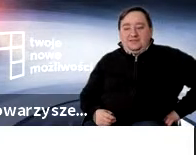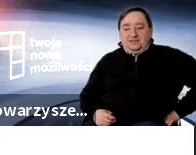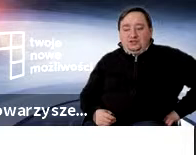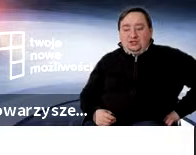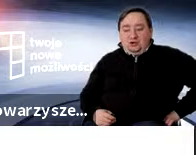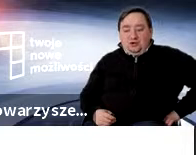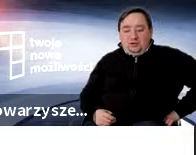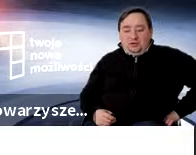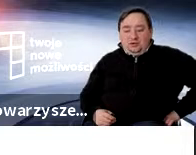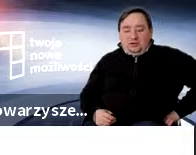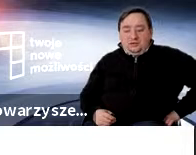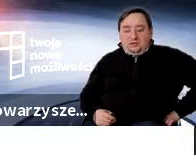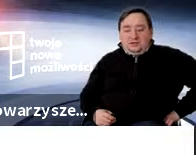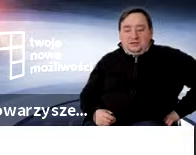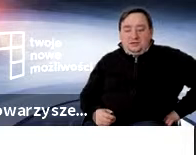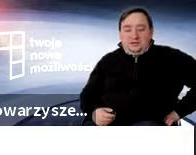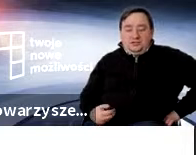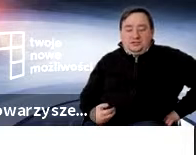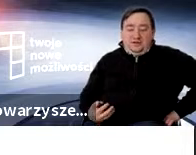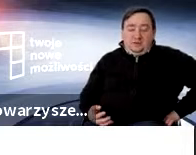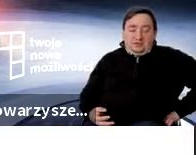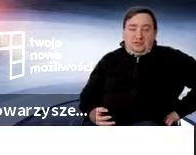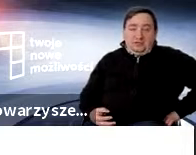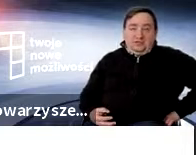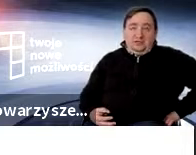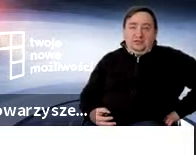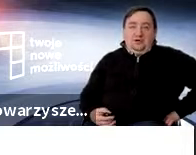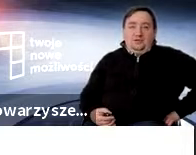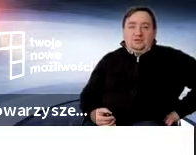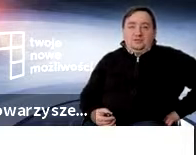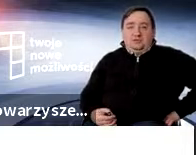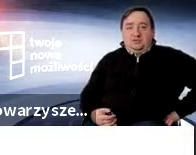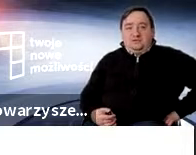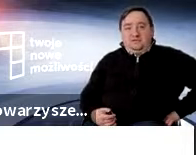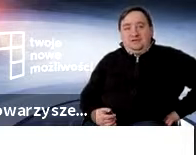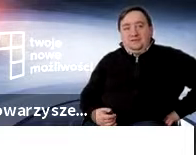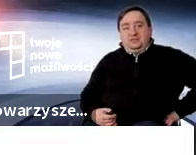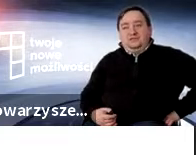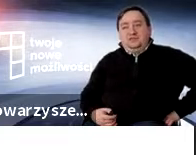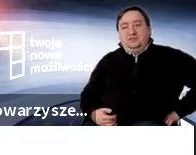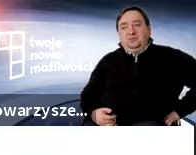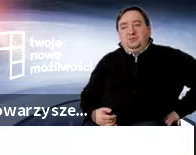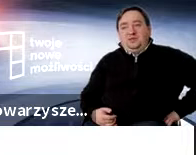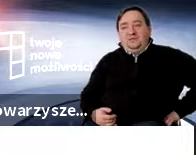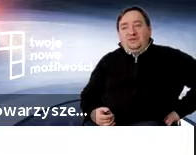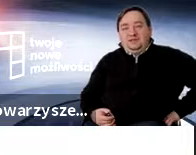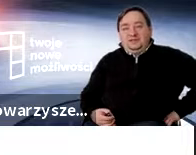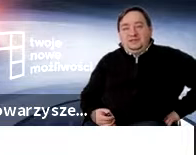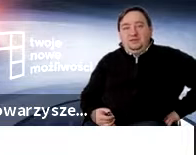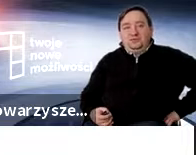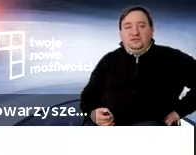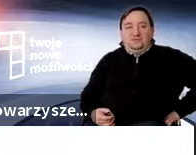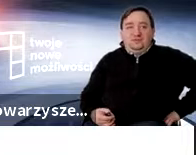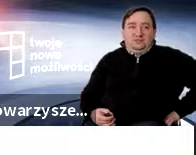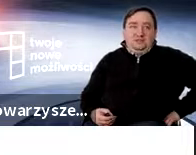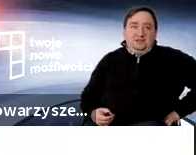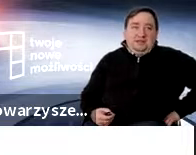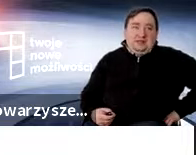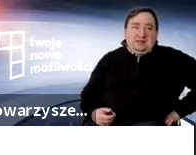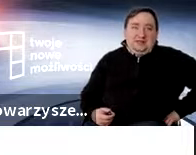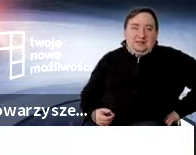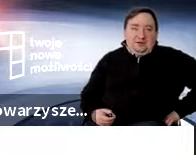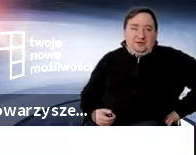Korzystamy zasadniczo z wielu narzędzi i one są dostosowywane przede wszystkim do preferencji i